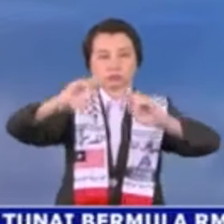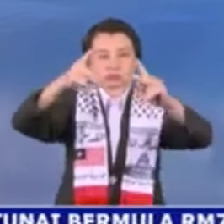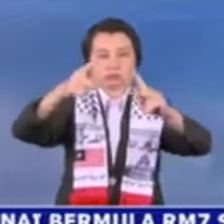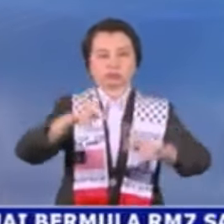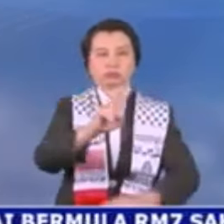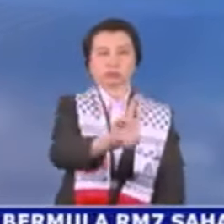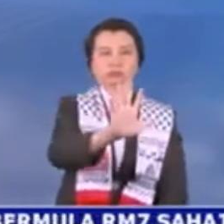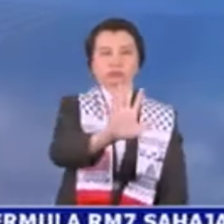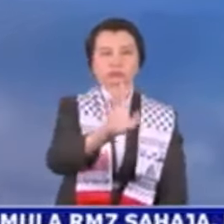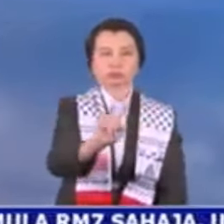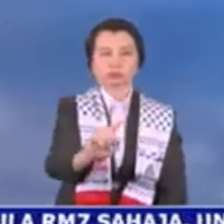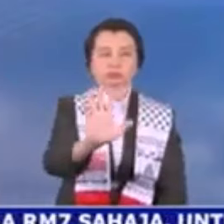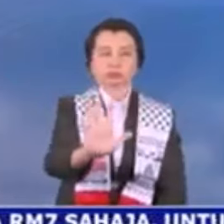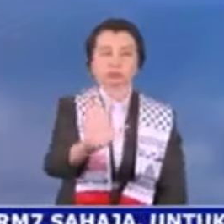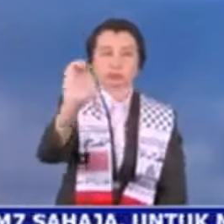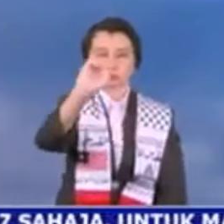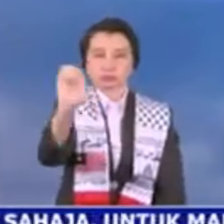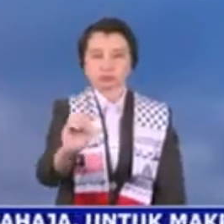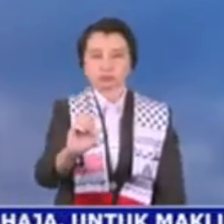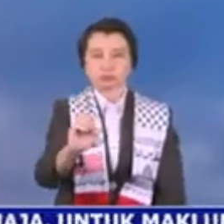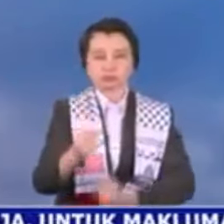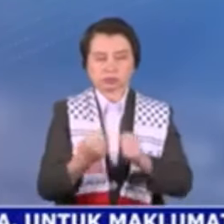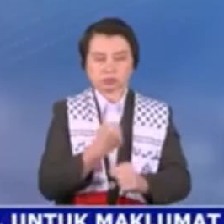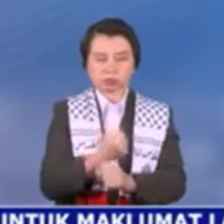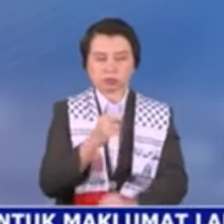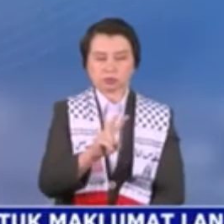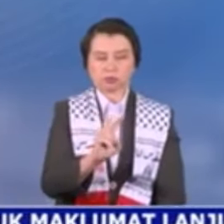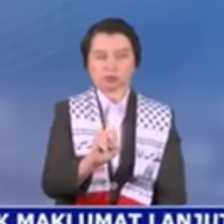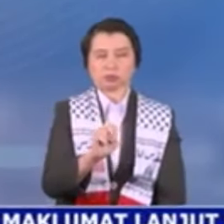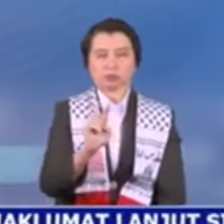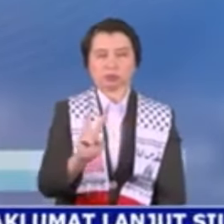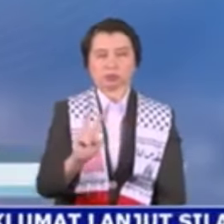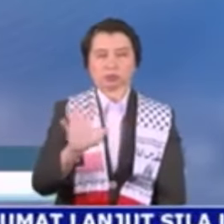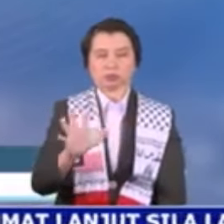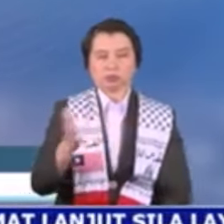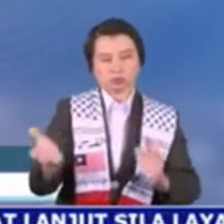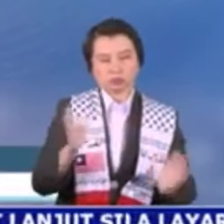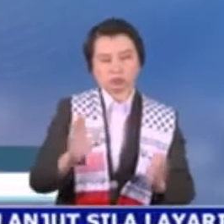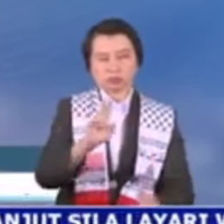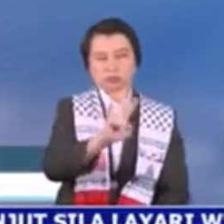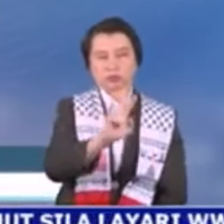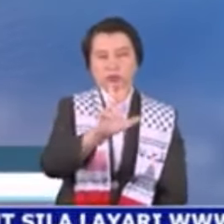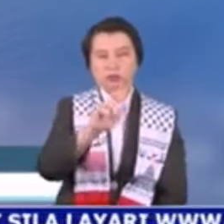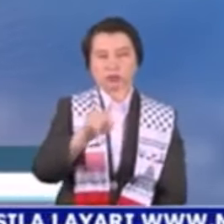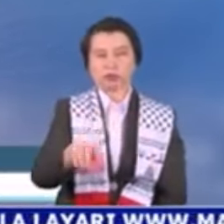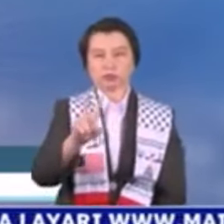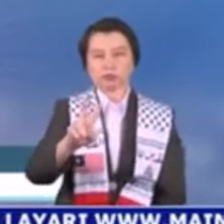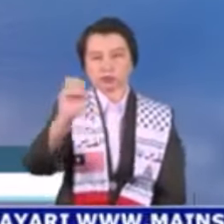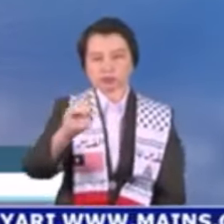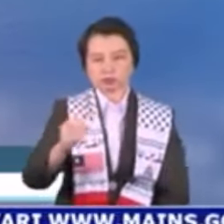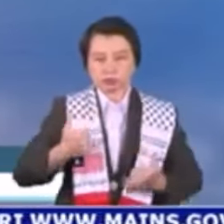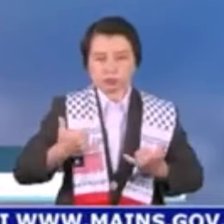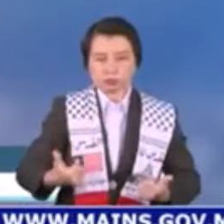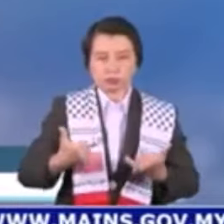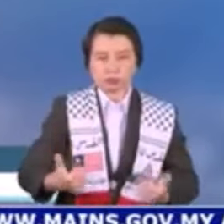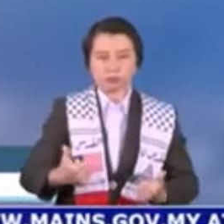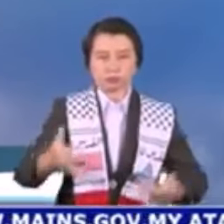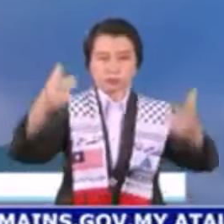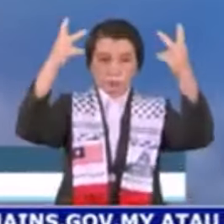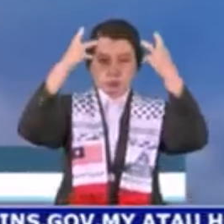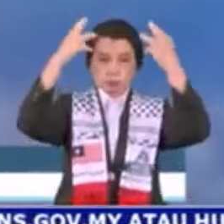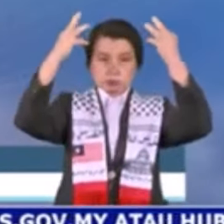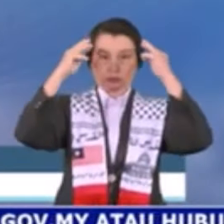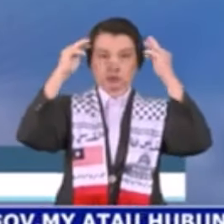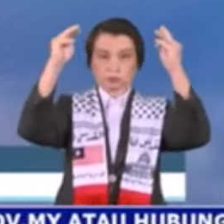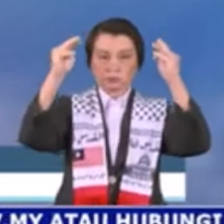kepada 25.5% menjelang 2025 berbanding 23.2% ketika ini. Perdana Menteri